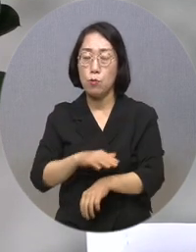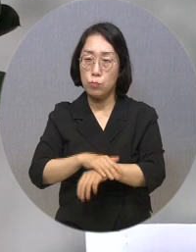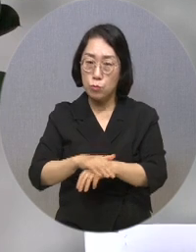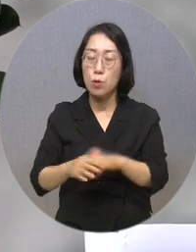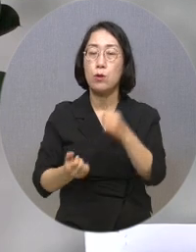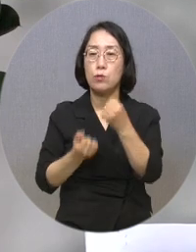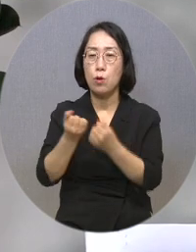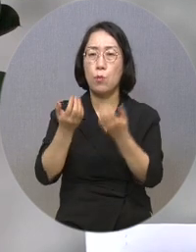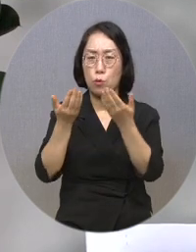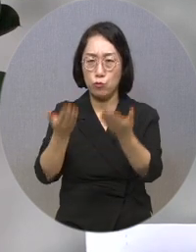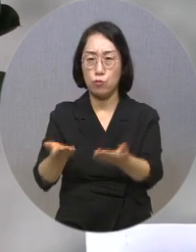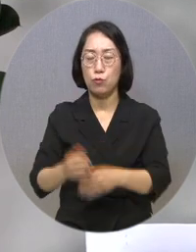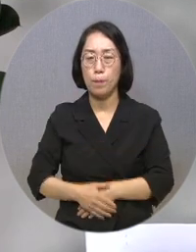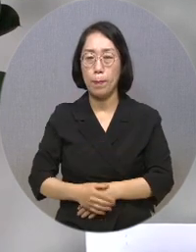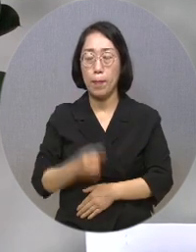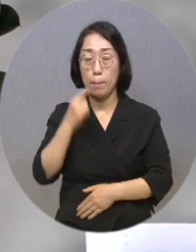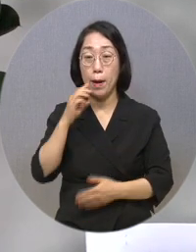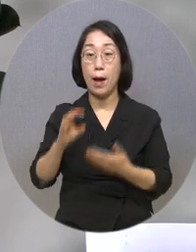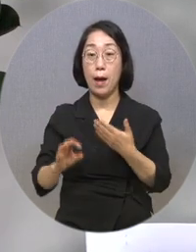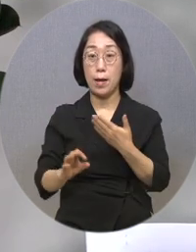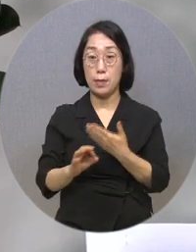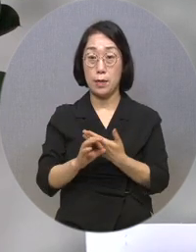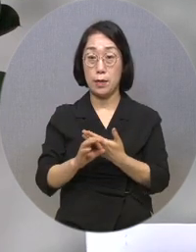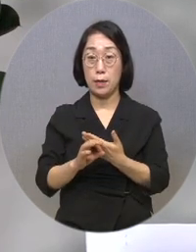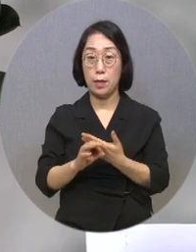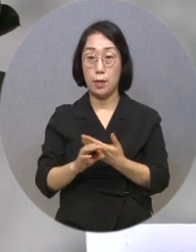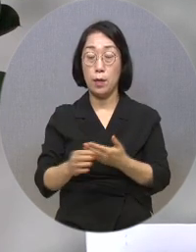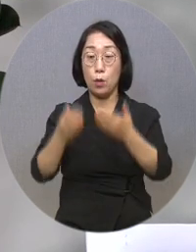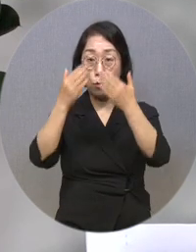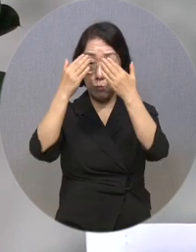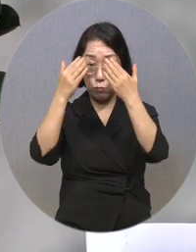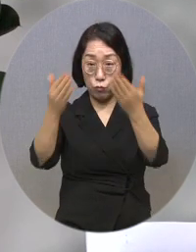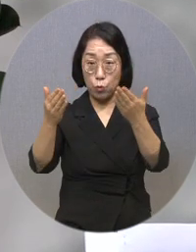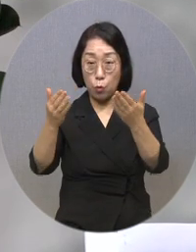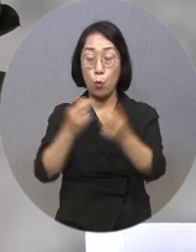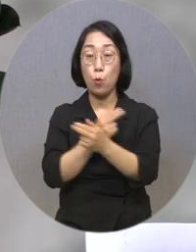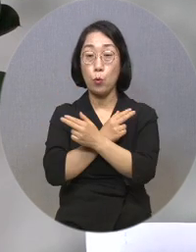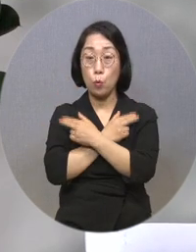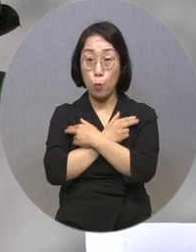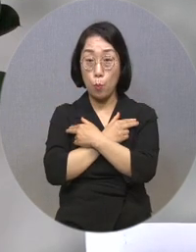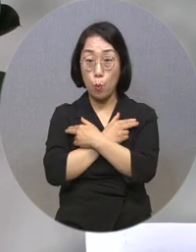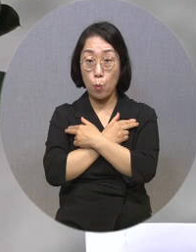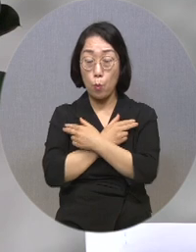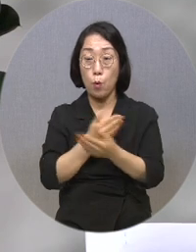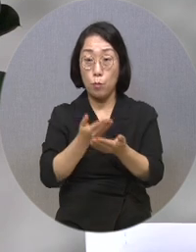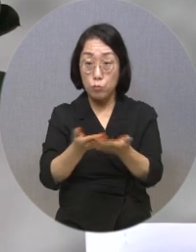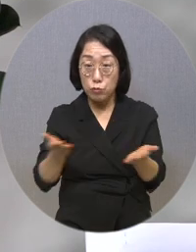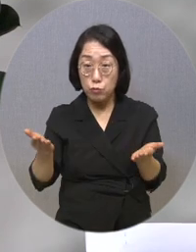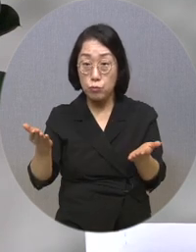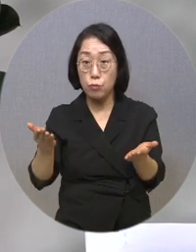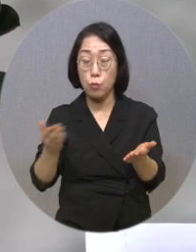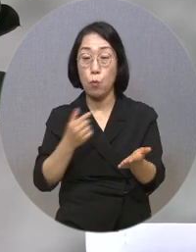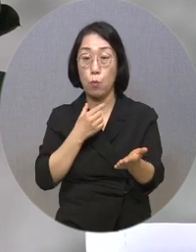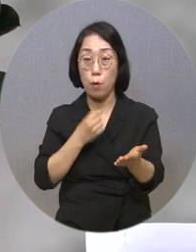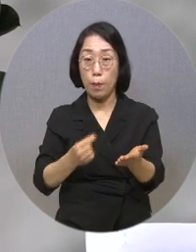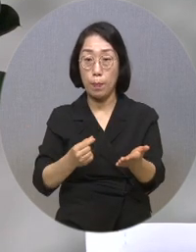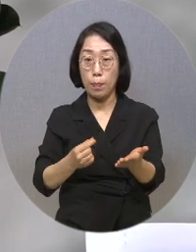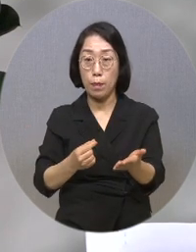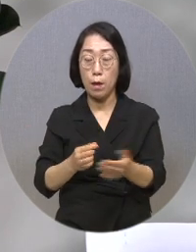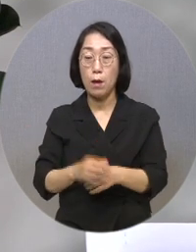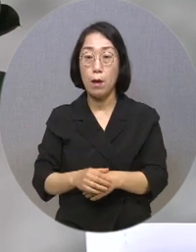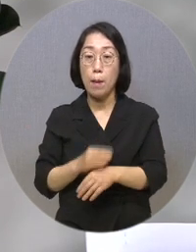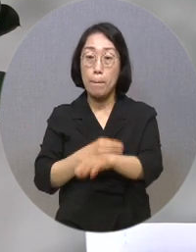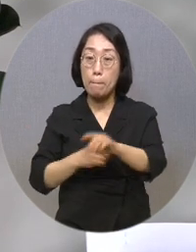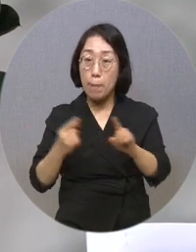필요가 있어서 제가 그랬습니다. 실제 무상 교복을 지급하기 위해서는 실제 돈을